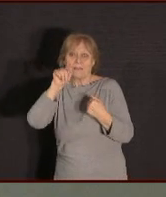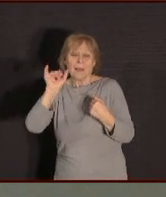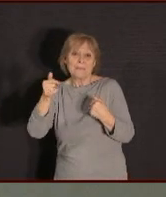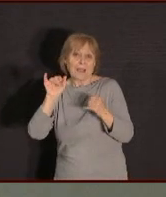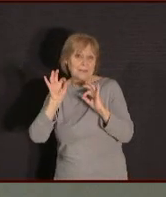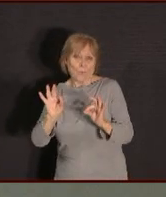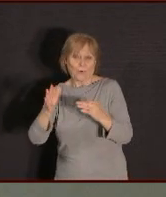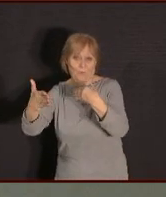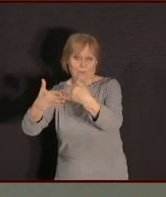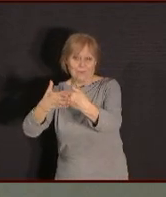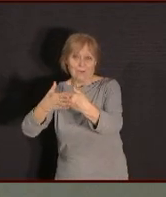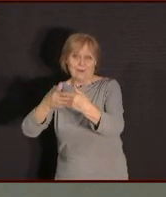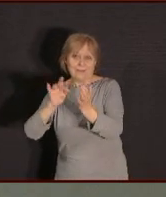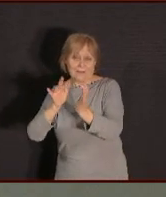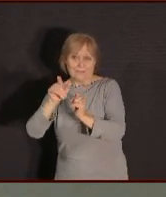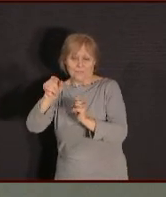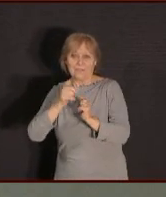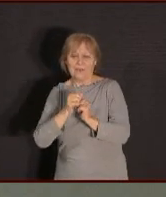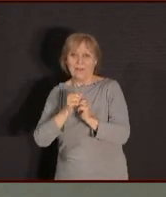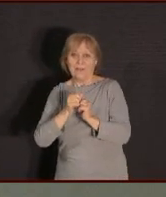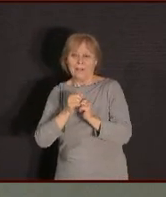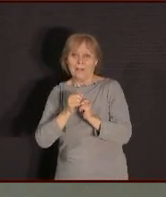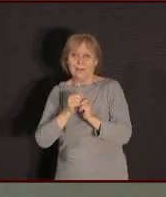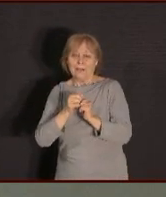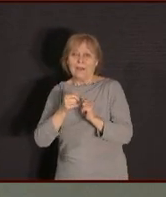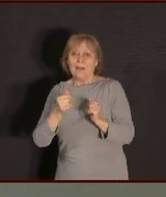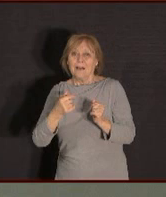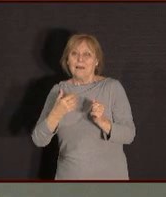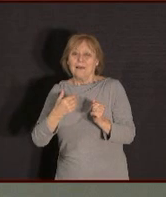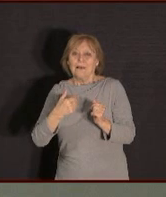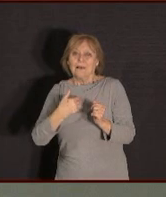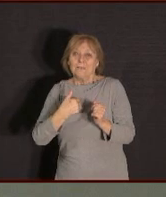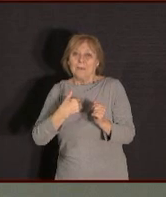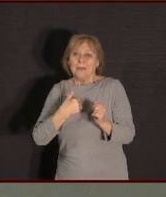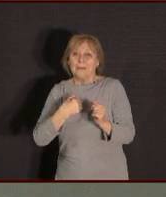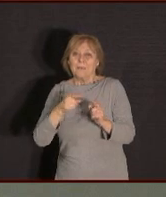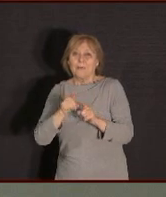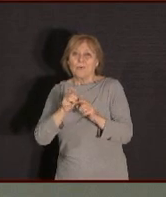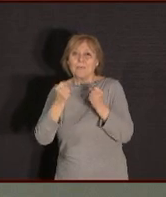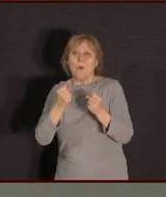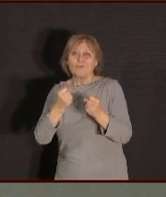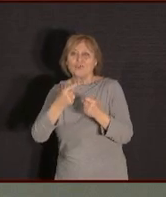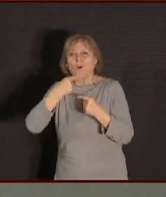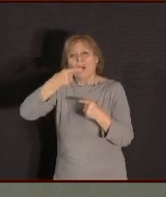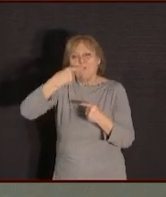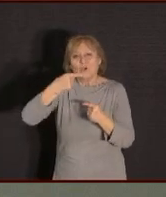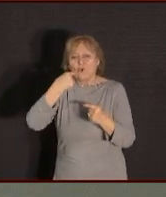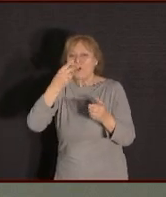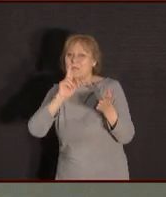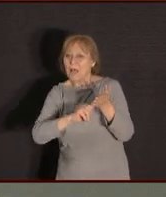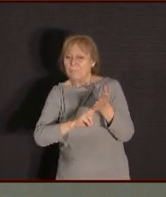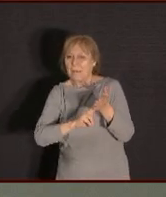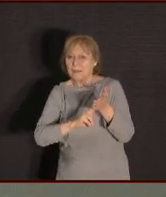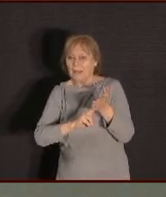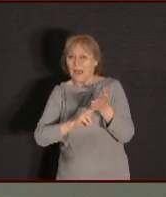navzoč. Mi je pa tudi zelo močno in nagovorjajoče znamenje, tudi ravno